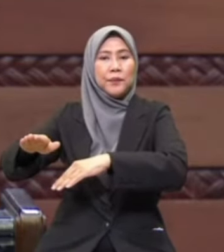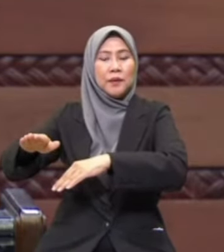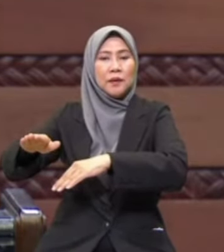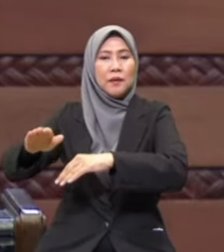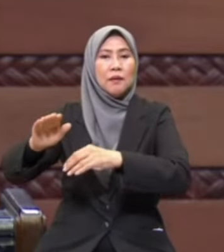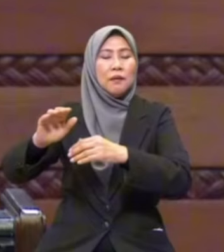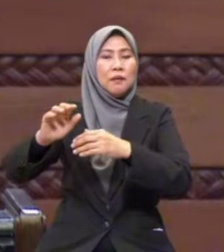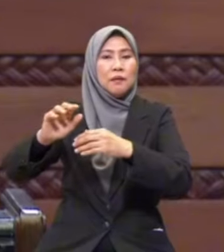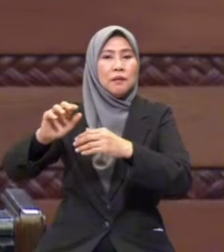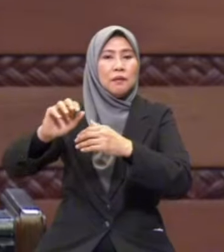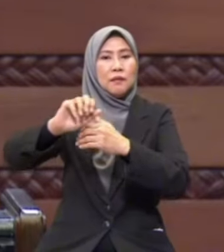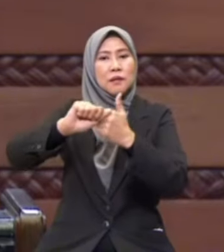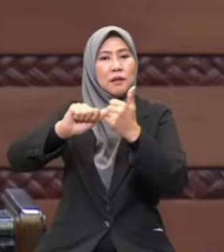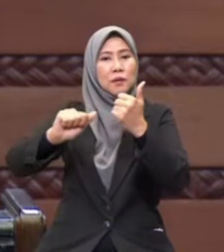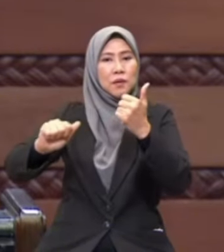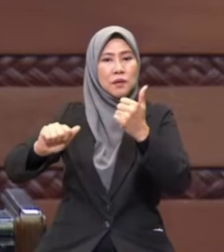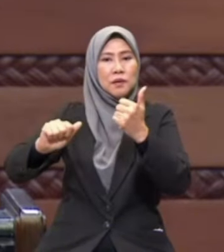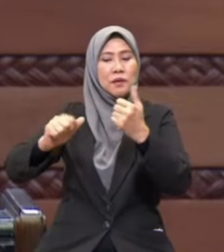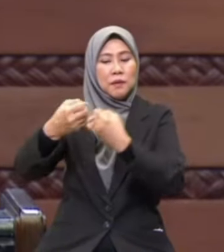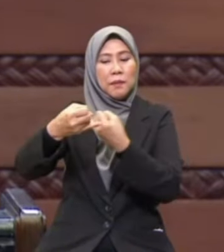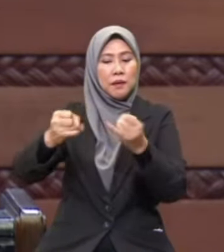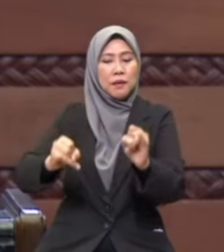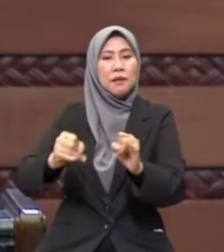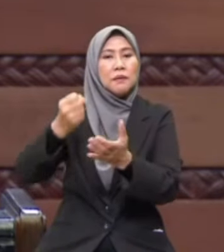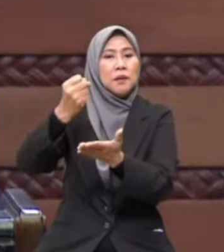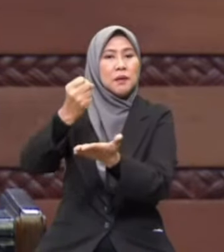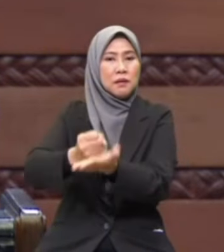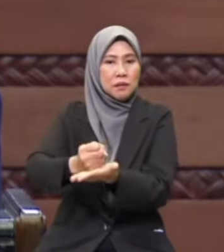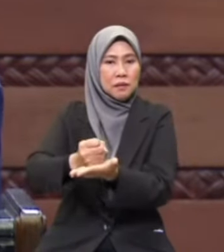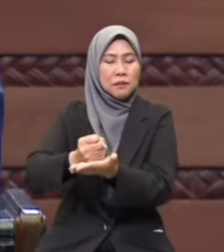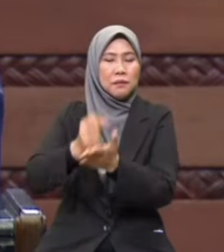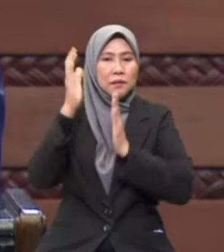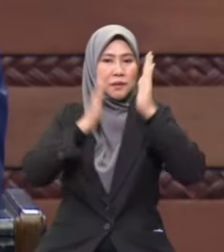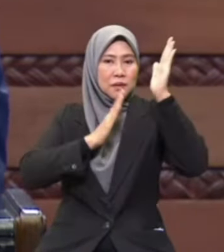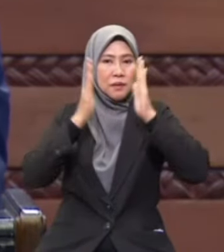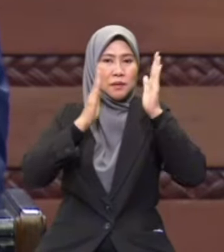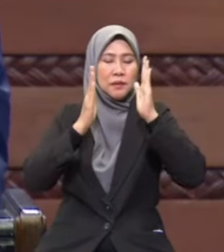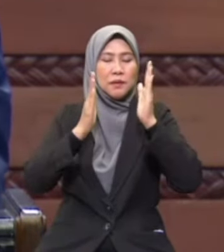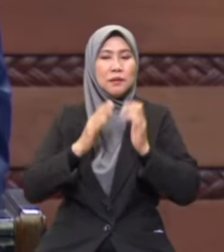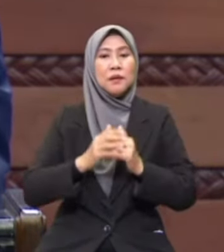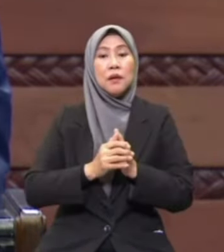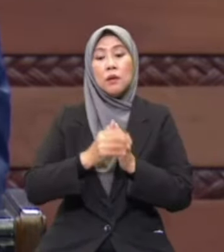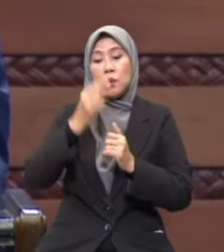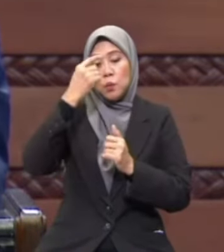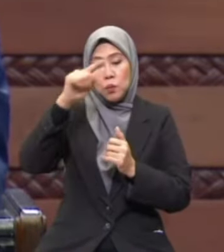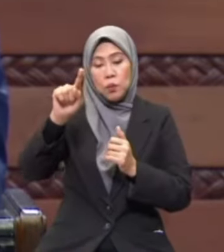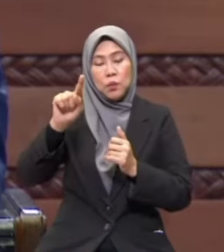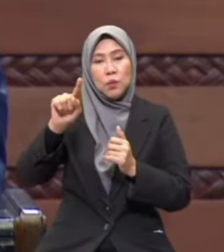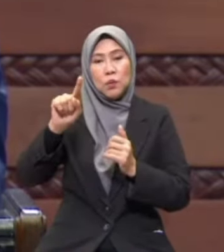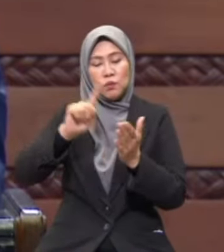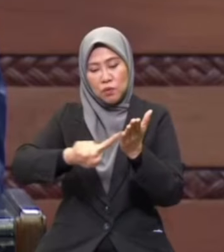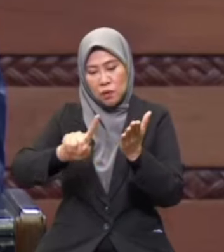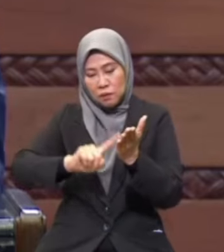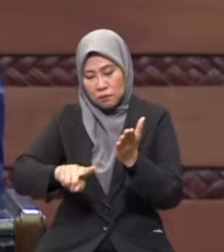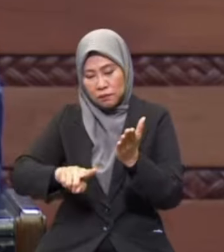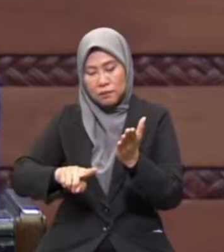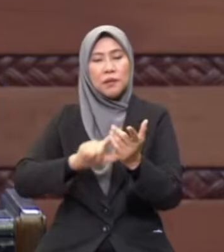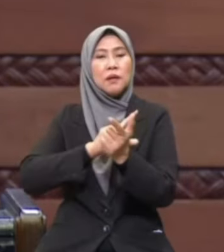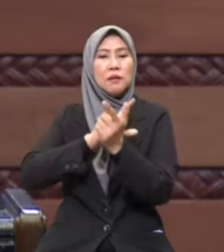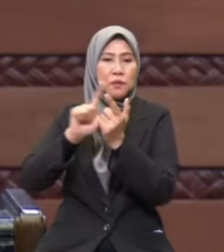jawatan jawapan imigresen Malaysia gim untuk pertimbangkan dan